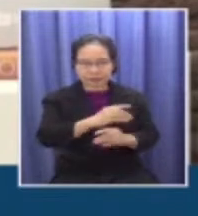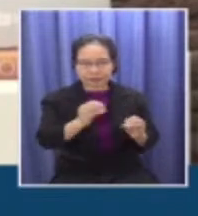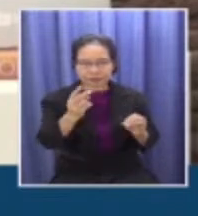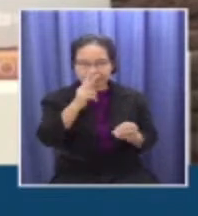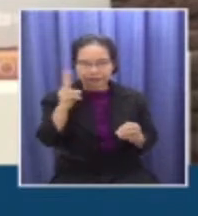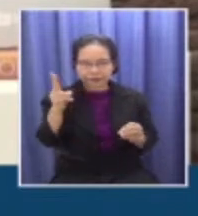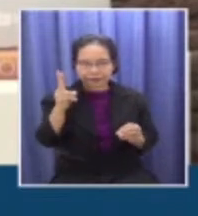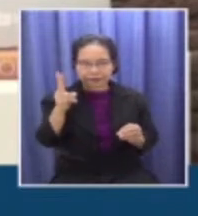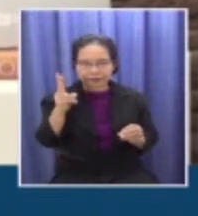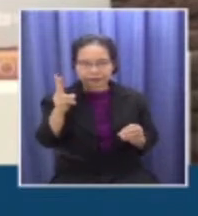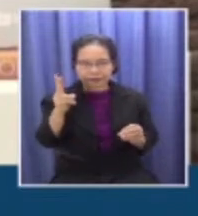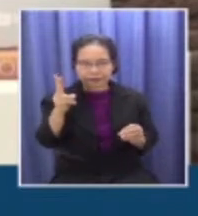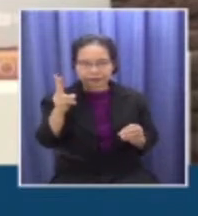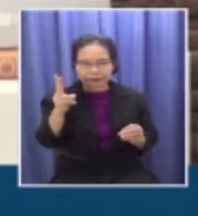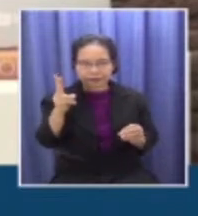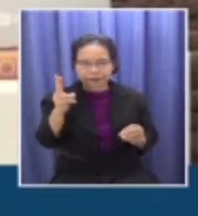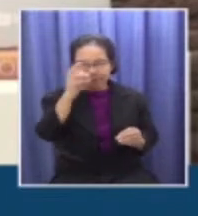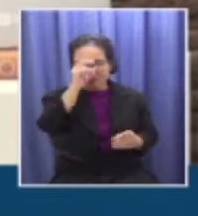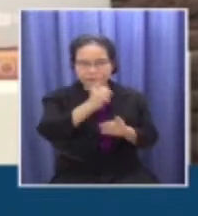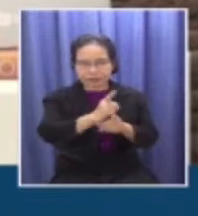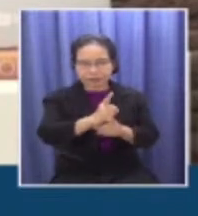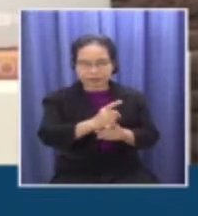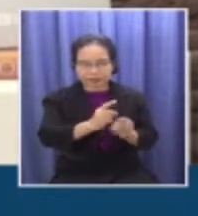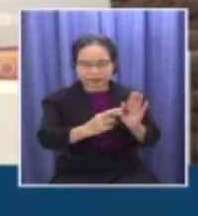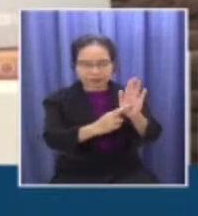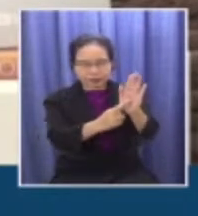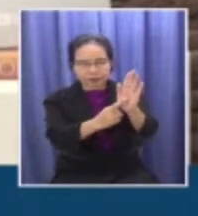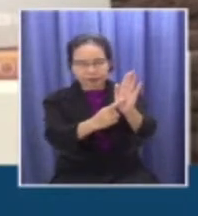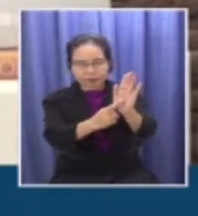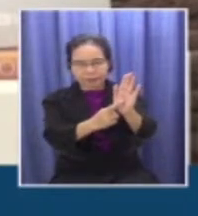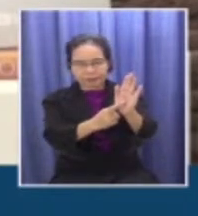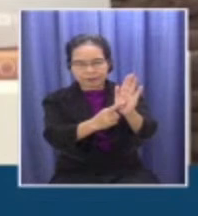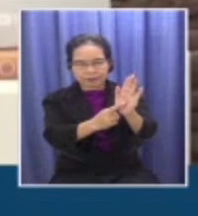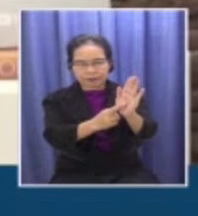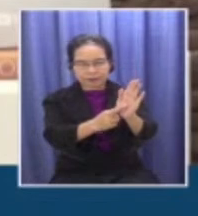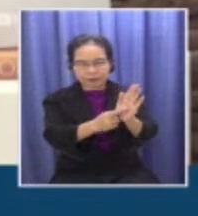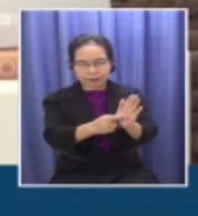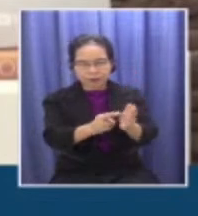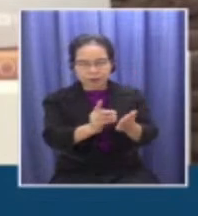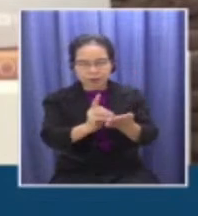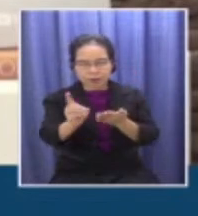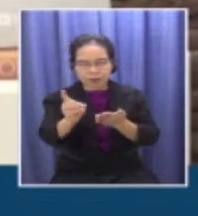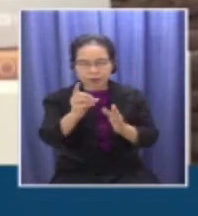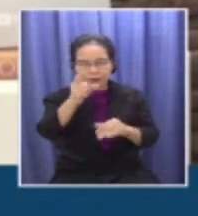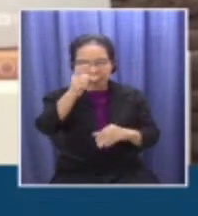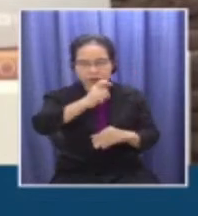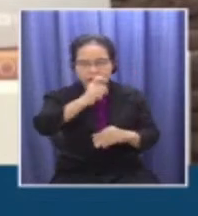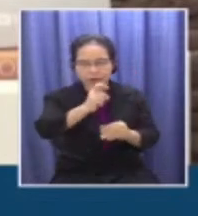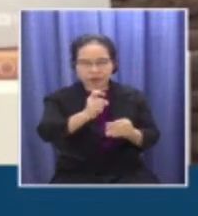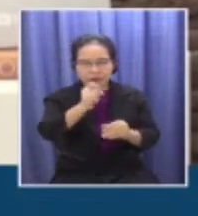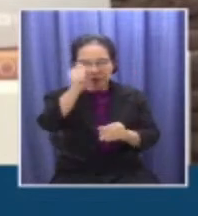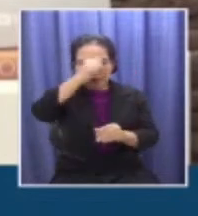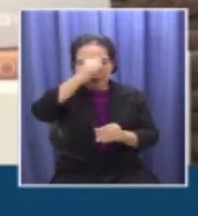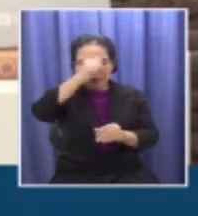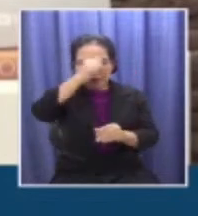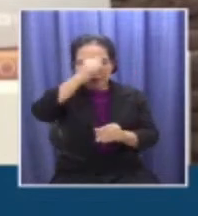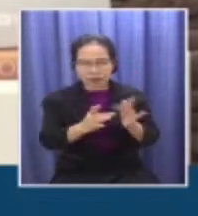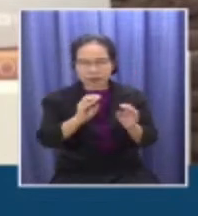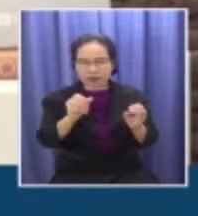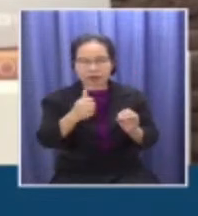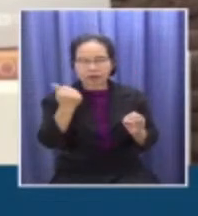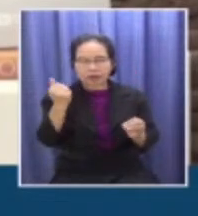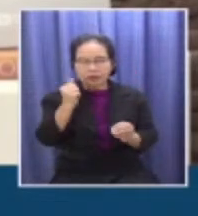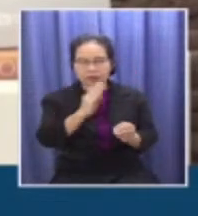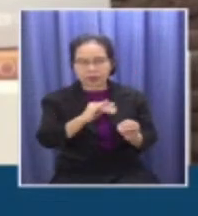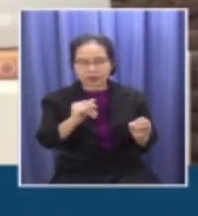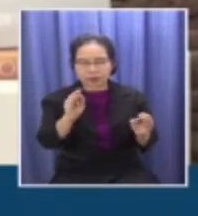mayi wo nsem misa nyina no awie te na metumi akwanse misa foforo so ewo ya twira konko de sua foforo